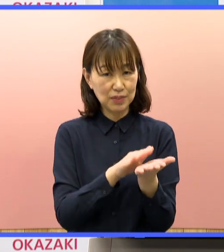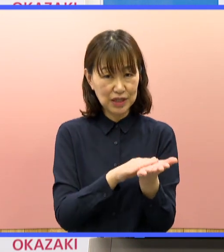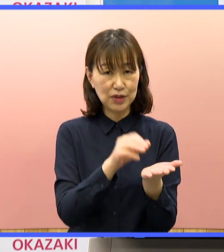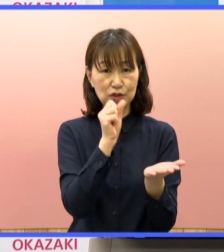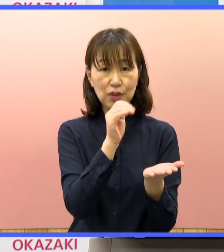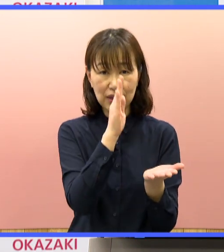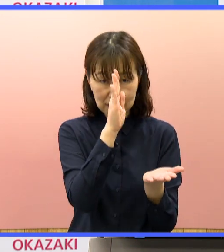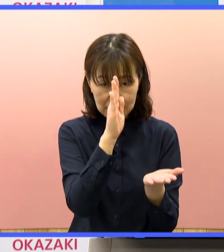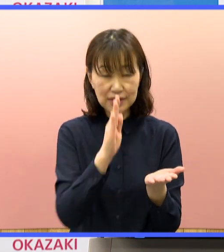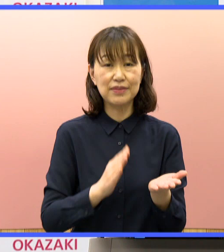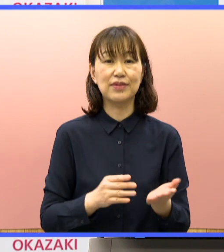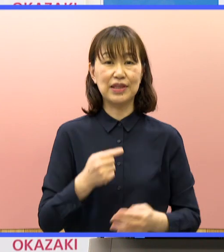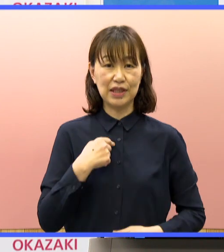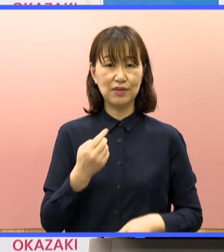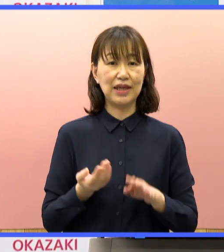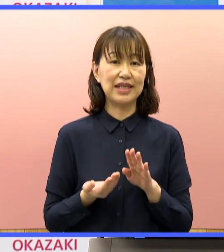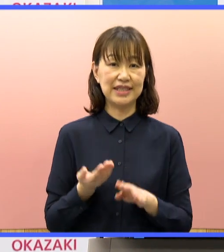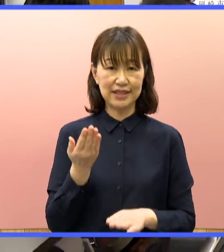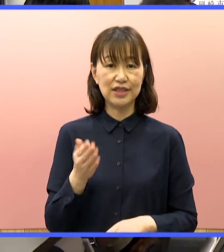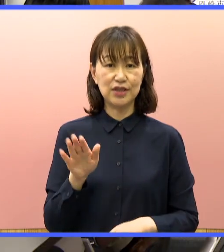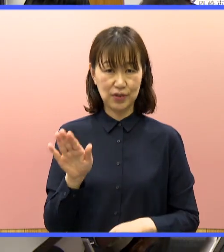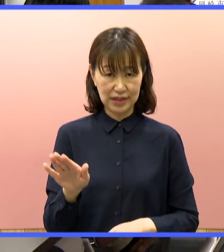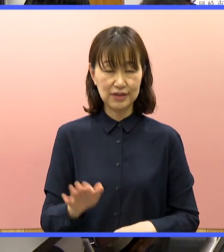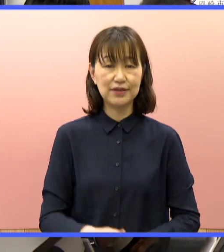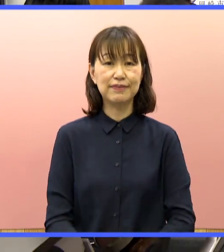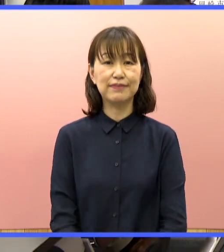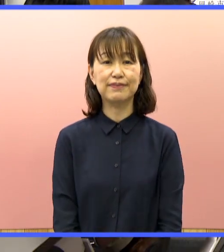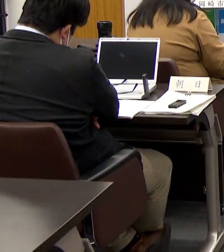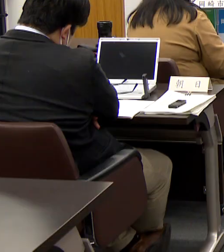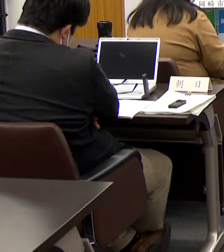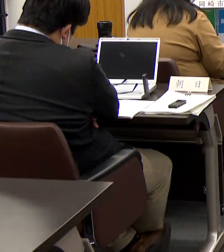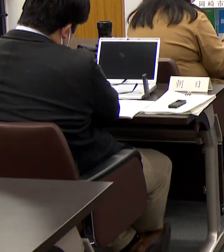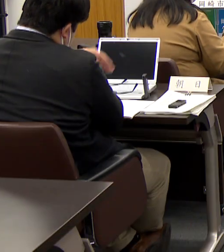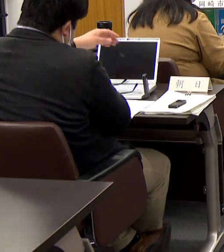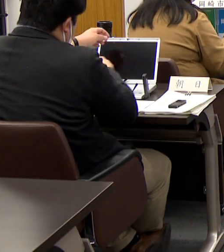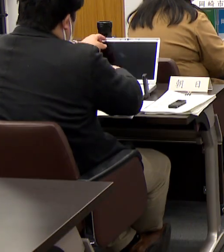説明は以上でございます。 それでは、